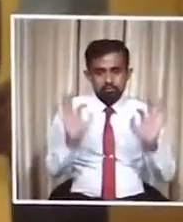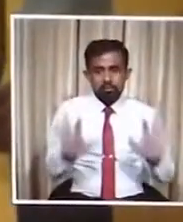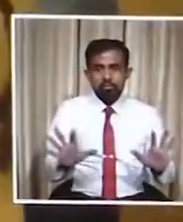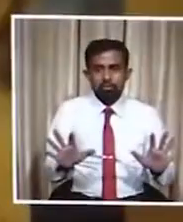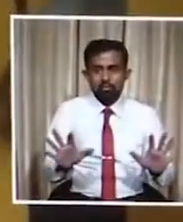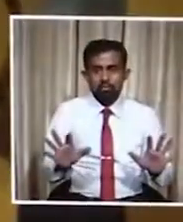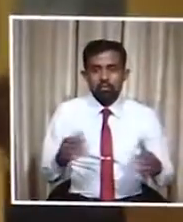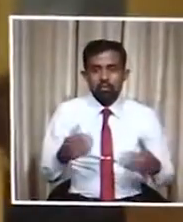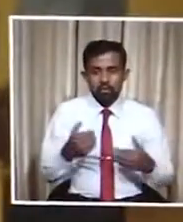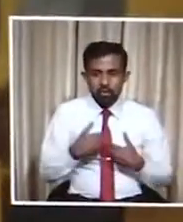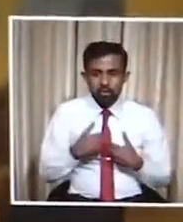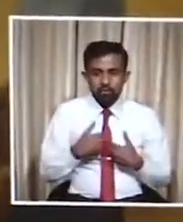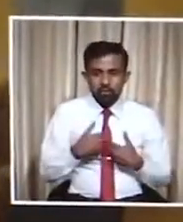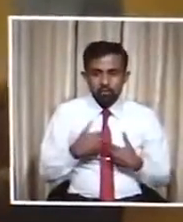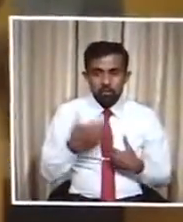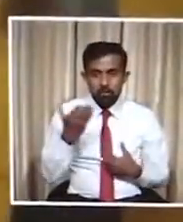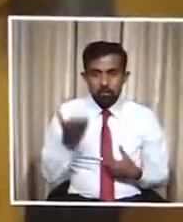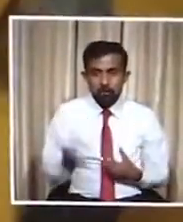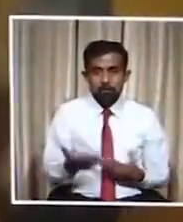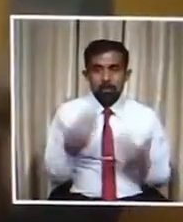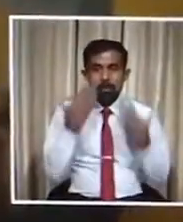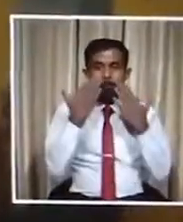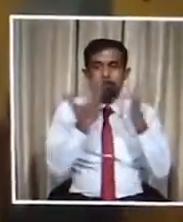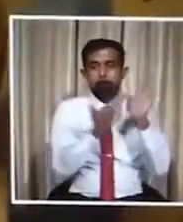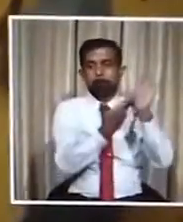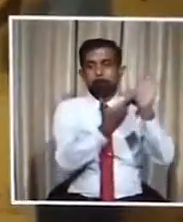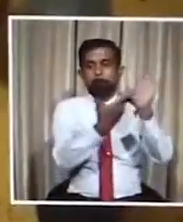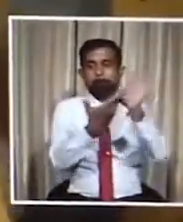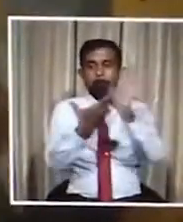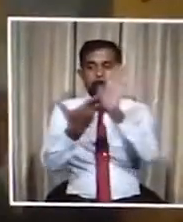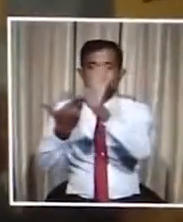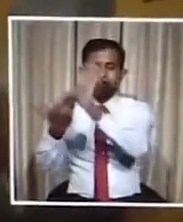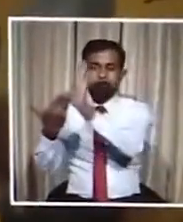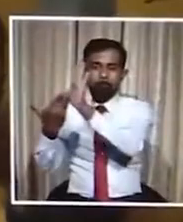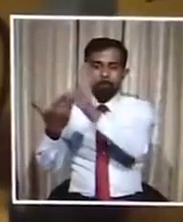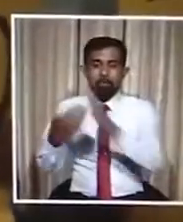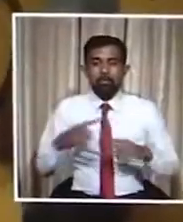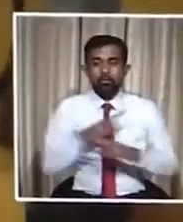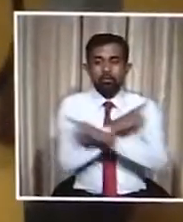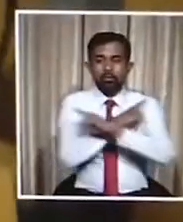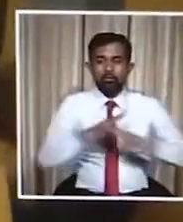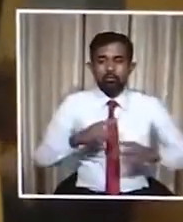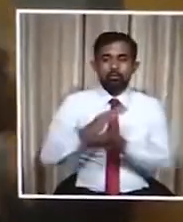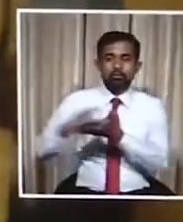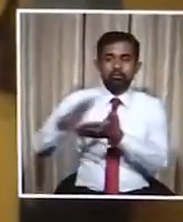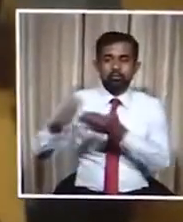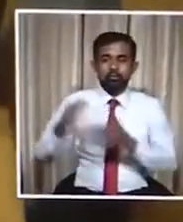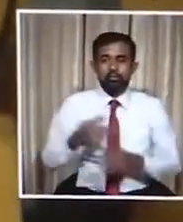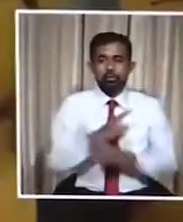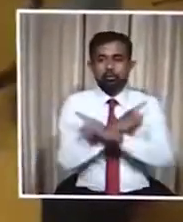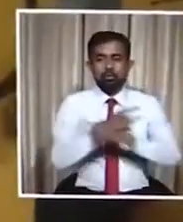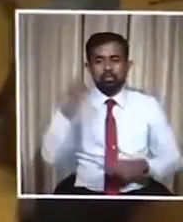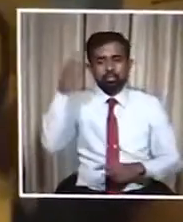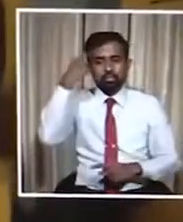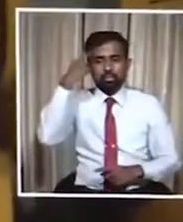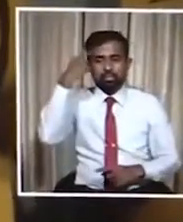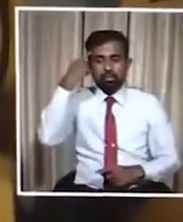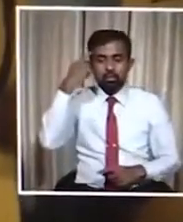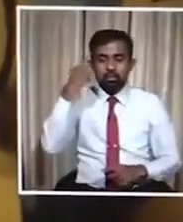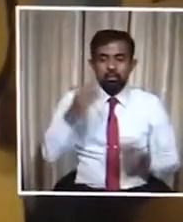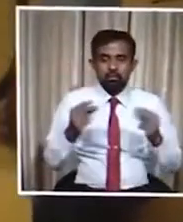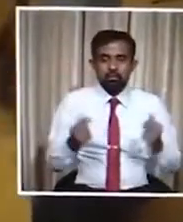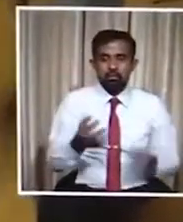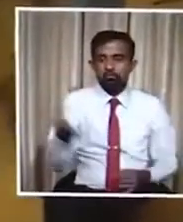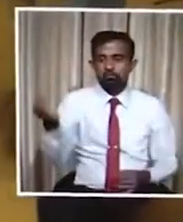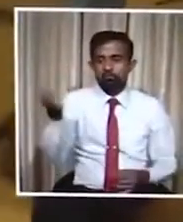பிடித்தால் ஒரு சுலோகங்களை பிடித்தால் புலிக்கு ஆதரவாக புலிக்காக அஞ்சலி செய்கிறார்கள் என்ற ஒரு உடனடியான ஒரு பிரச்சாரத்தை